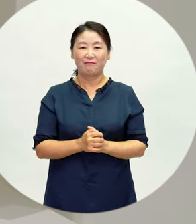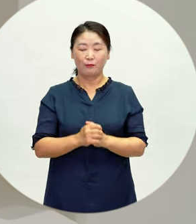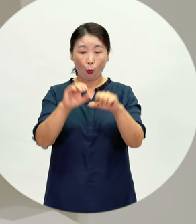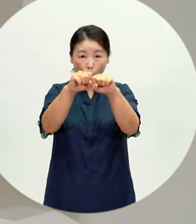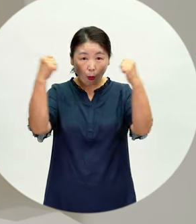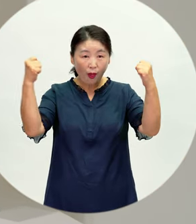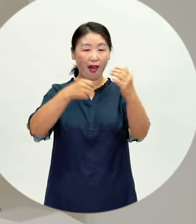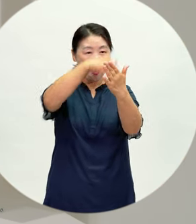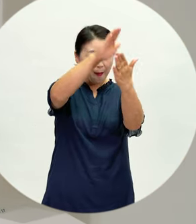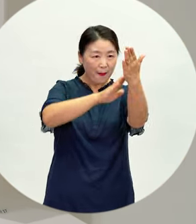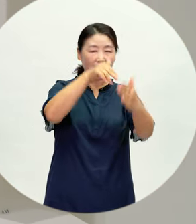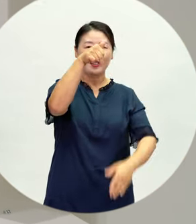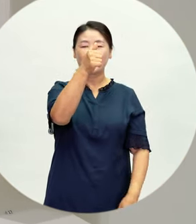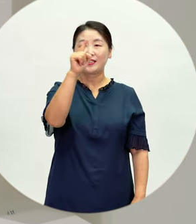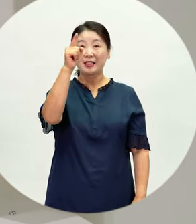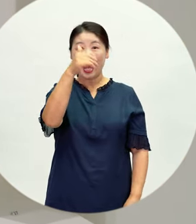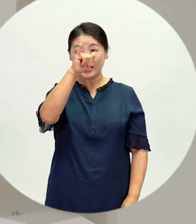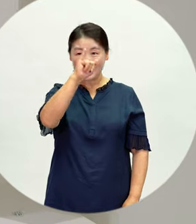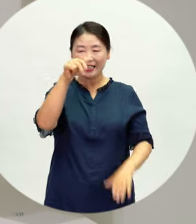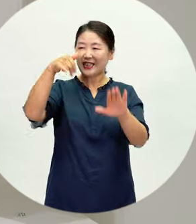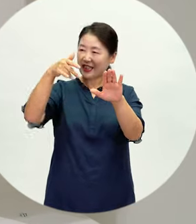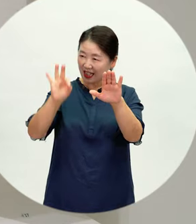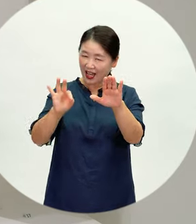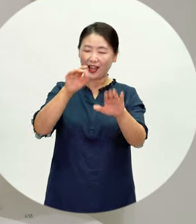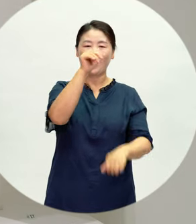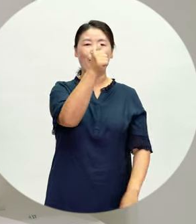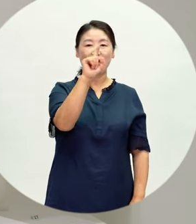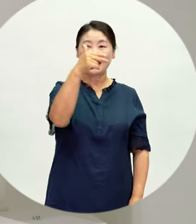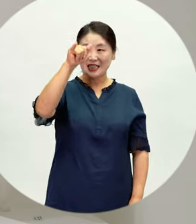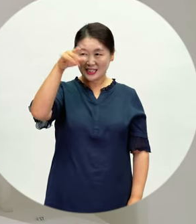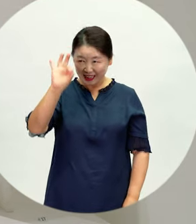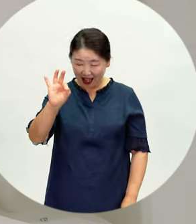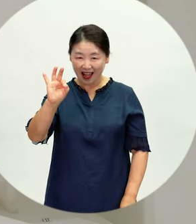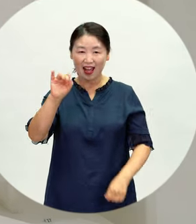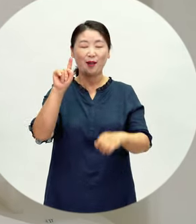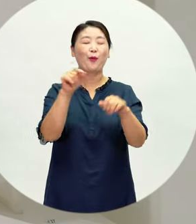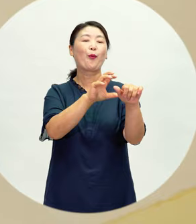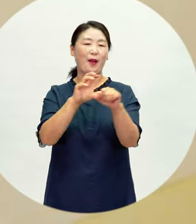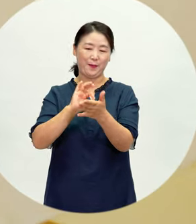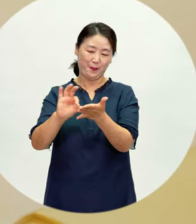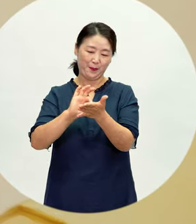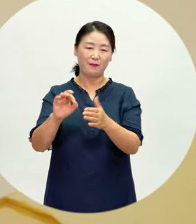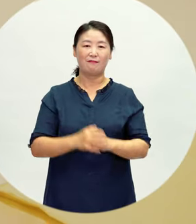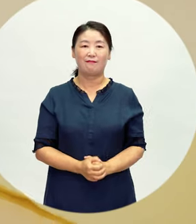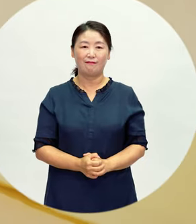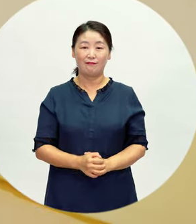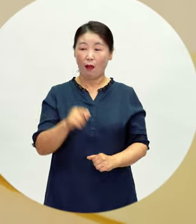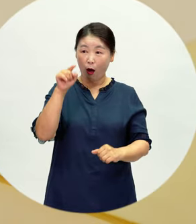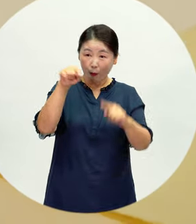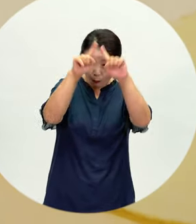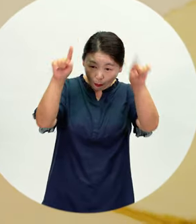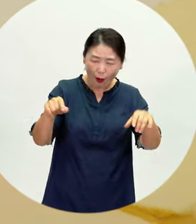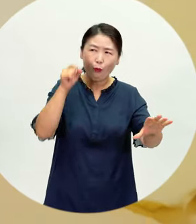한지는 지장으로 다시 일컬어져 한지장, 현대 공예품으로까지도 활용되고 있습니다. 이미 한지의 우수성은